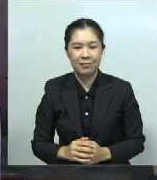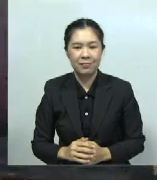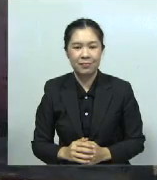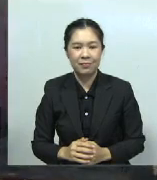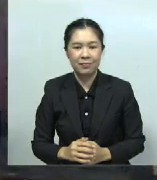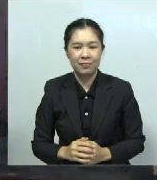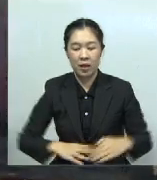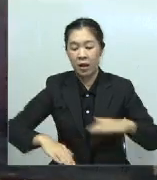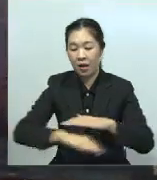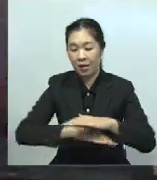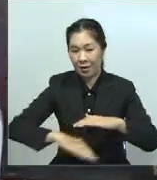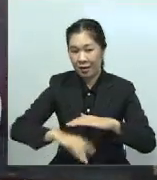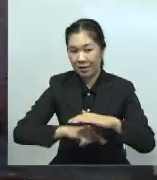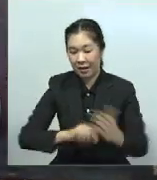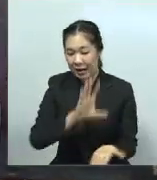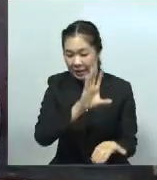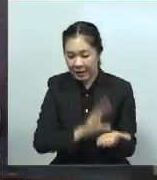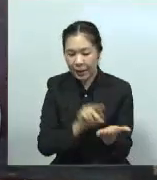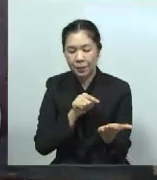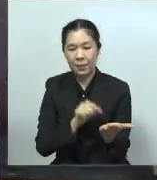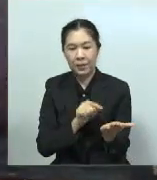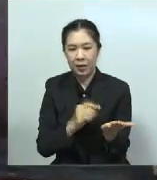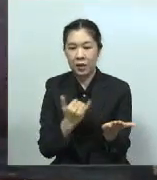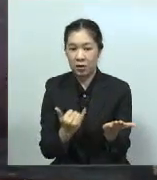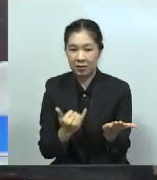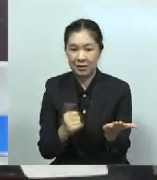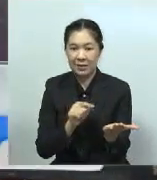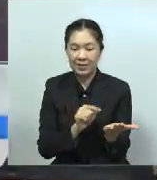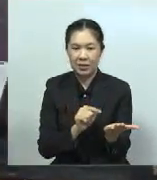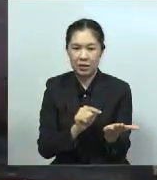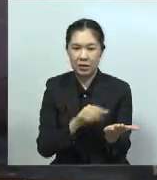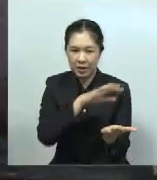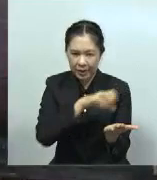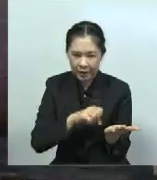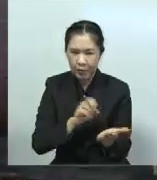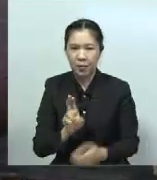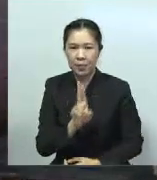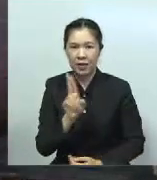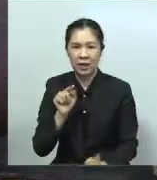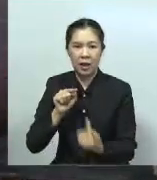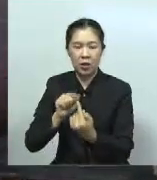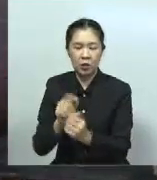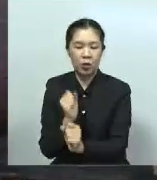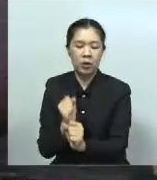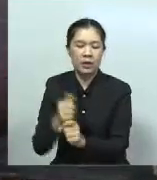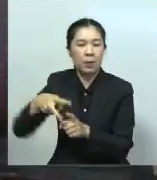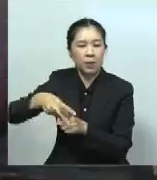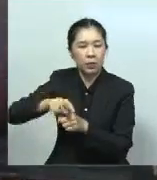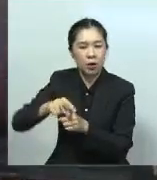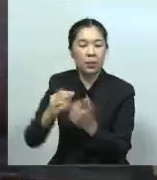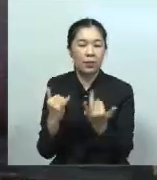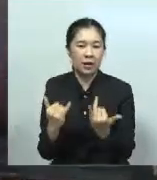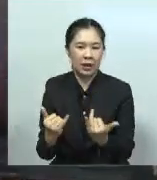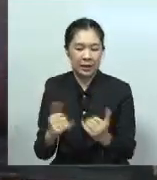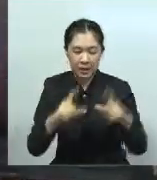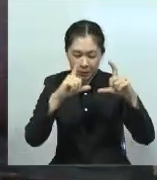แต่หลักฐานที่เรามีเก่าที่สุดตอนนี้ที่ถือว่าเป็นหลักฐานที่ใช้กับงานบูรณะในครั้งนี้ก็คือหลักฐานที่เ